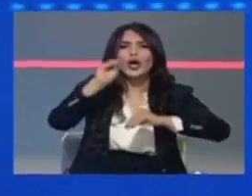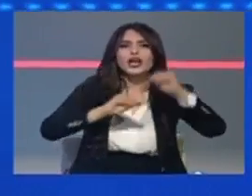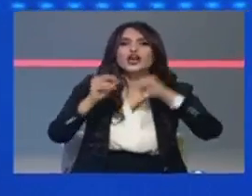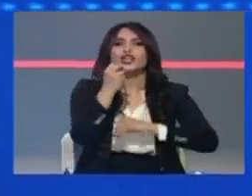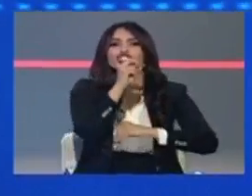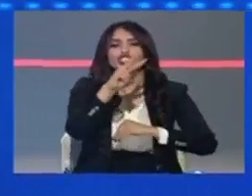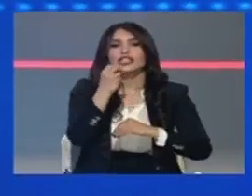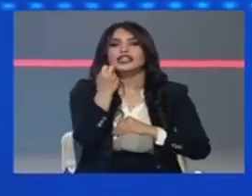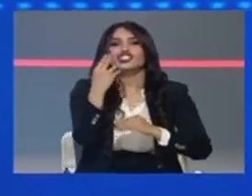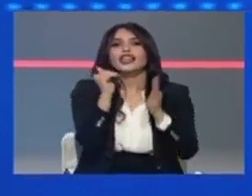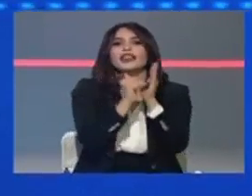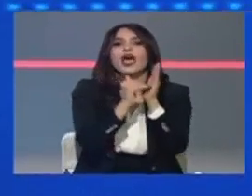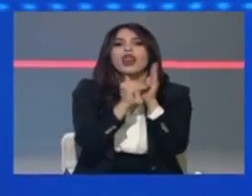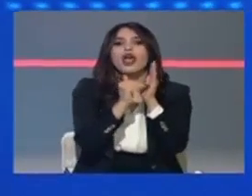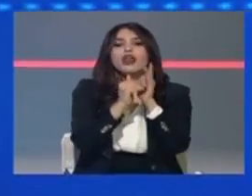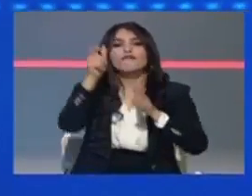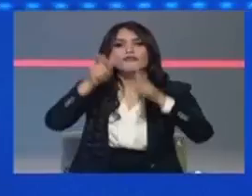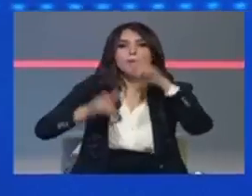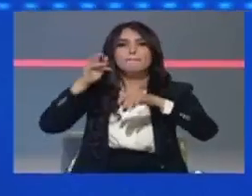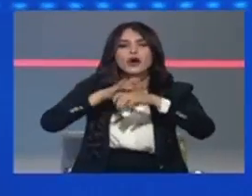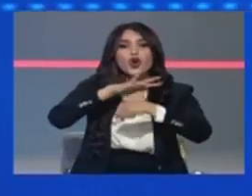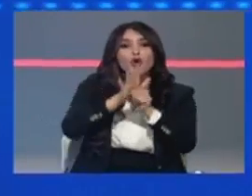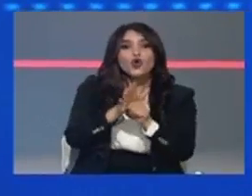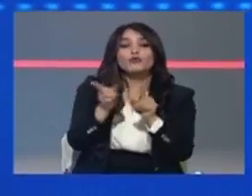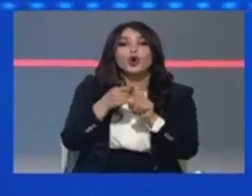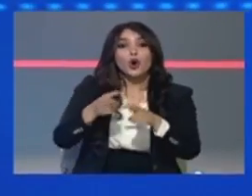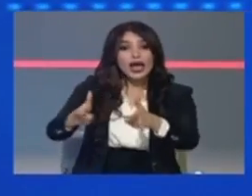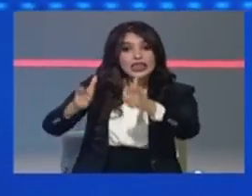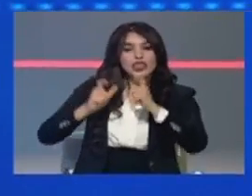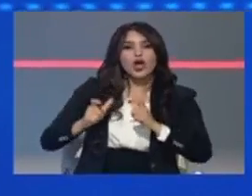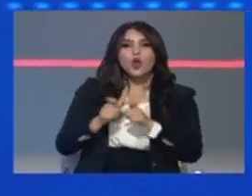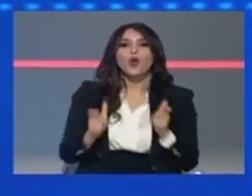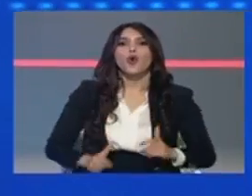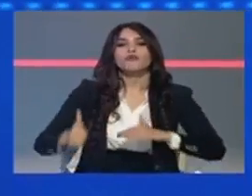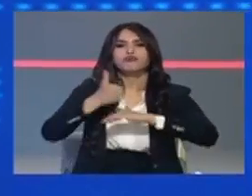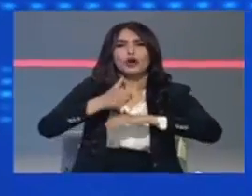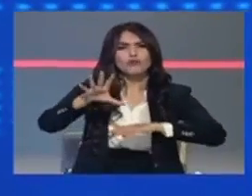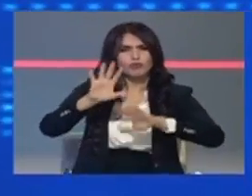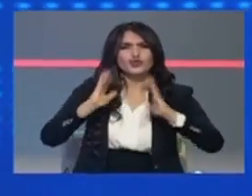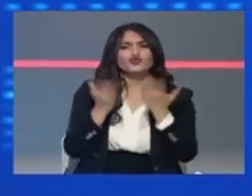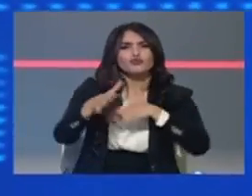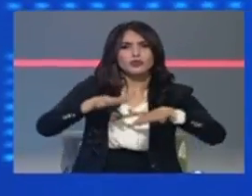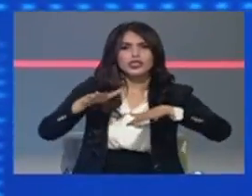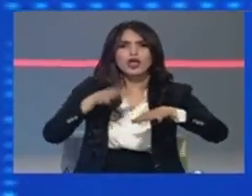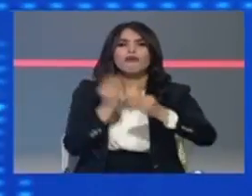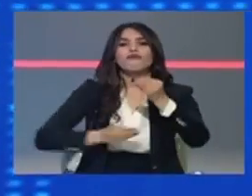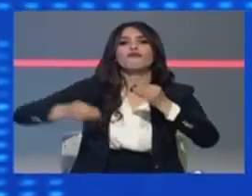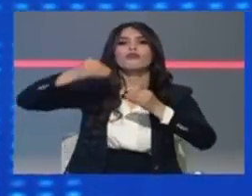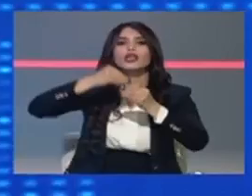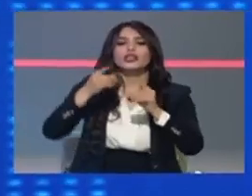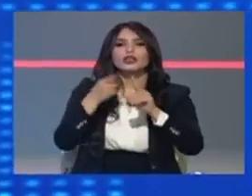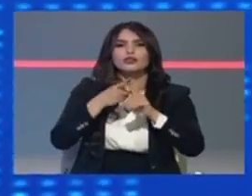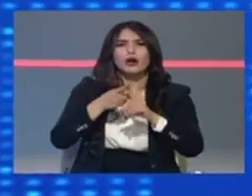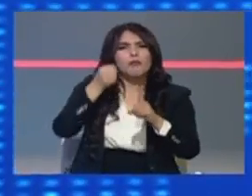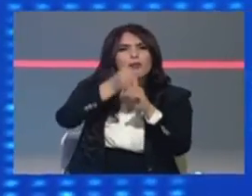مصاب بكوفيد-19، مؤكدا أن الحكومة اتخذت جملة من الإجراءات الاجتماعية الإضافية